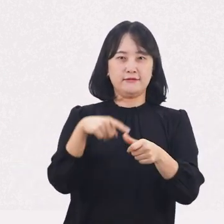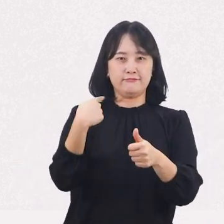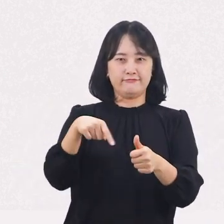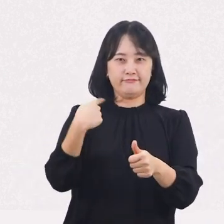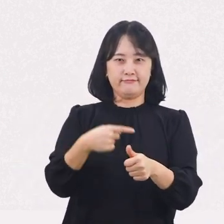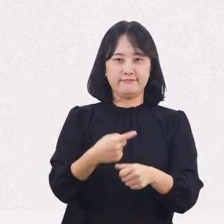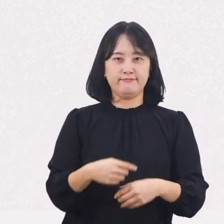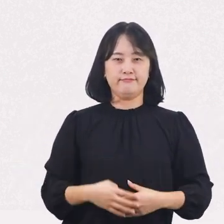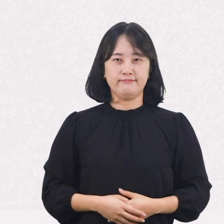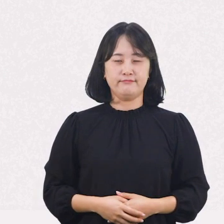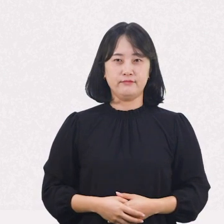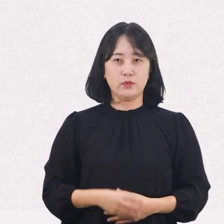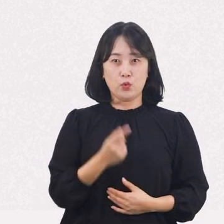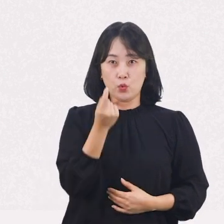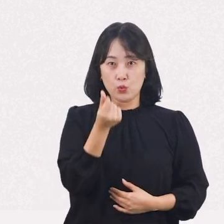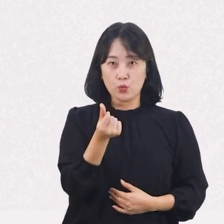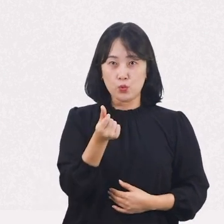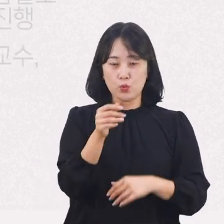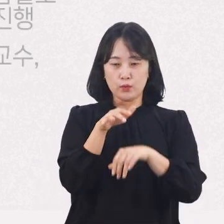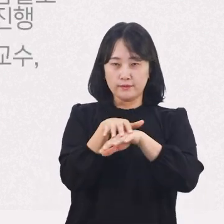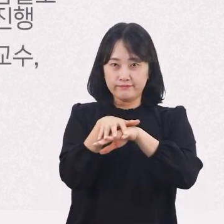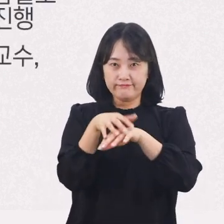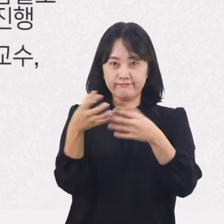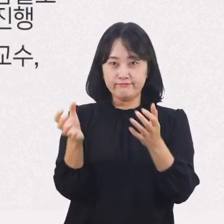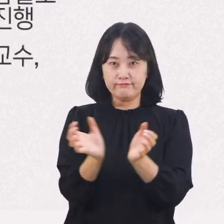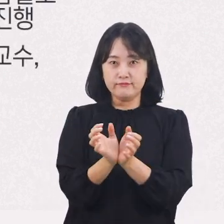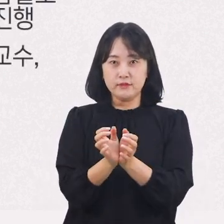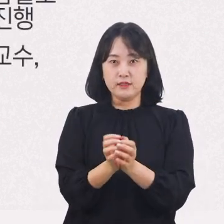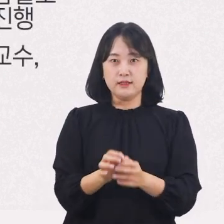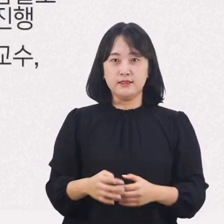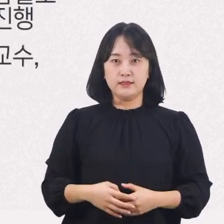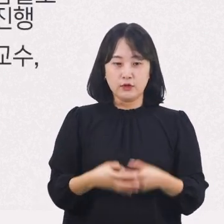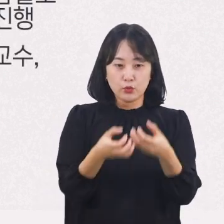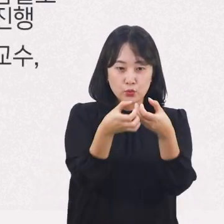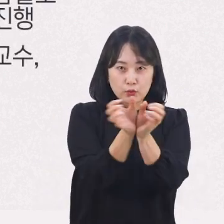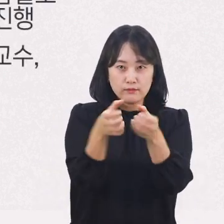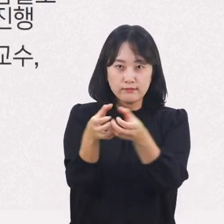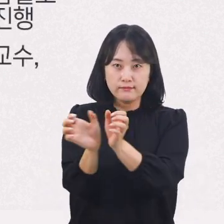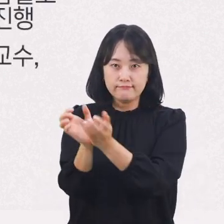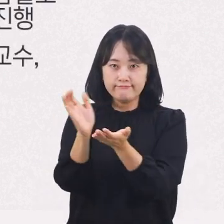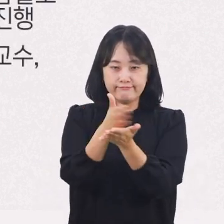말합니다. 소집단 수업은 학생을 작은 모둠별로